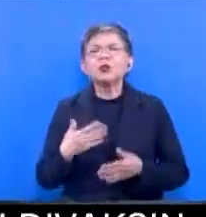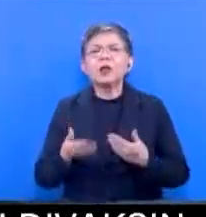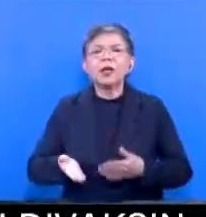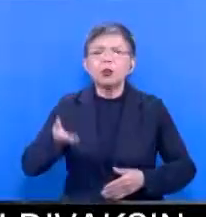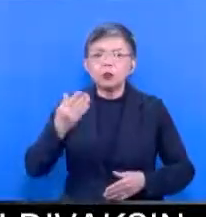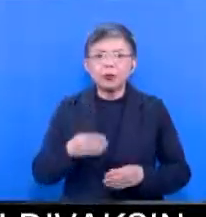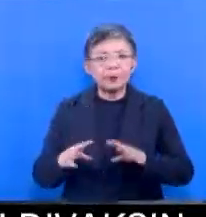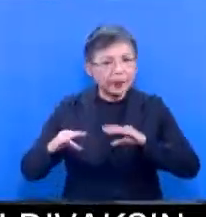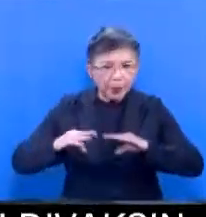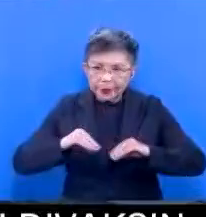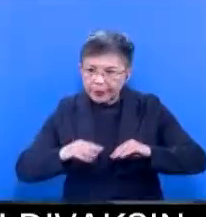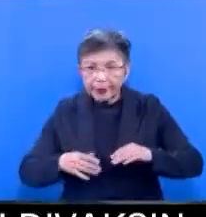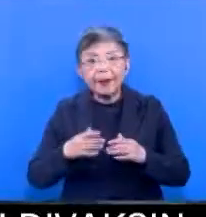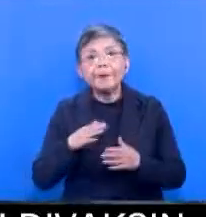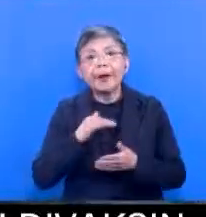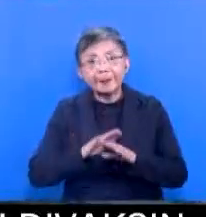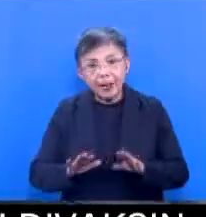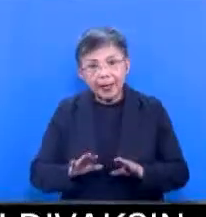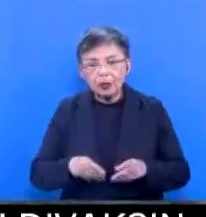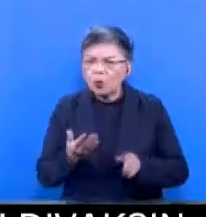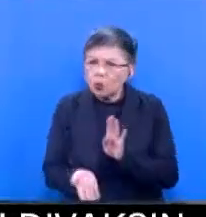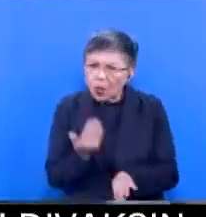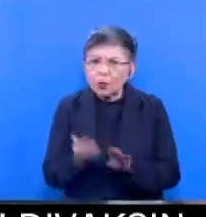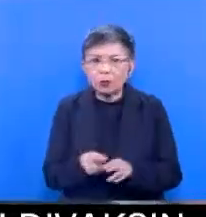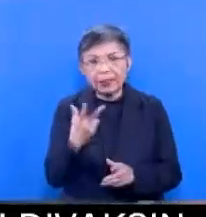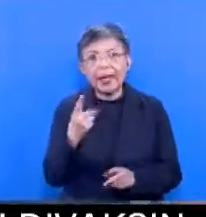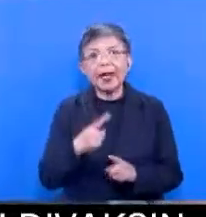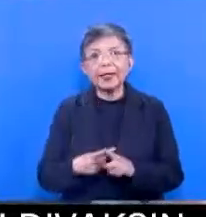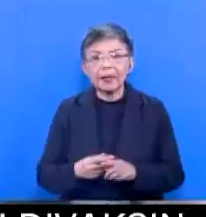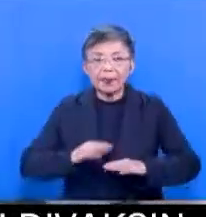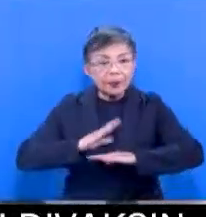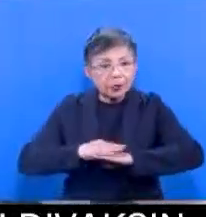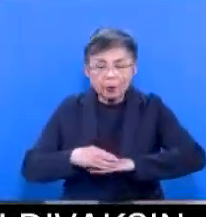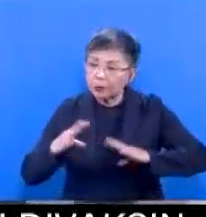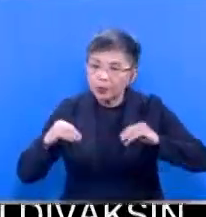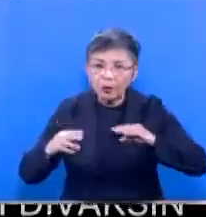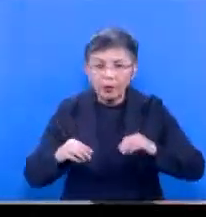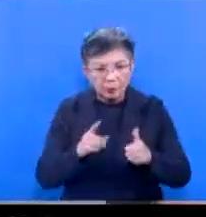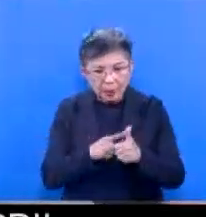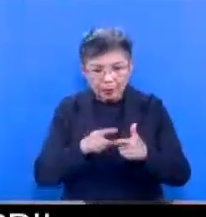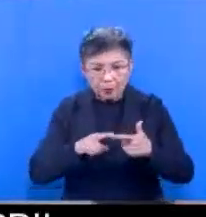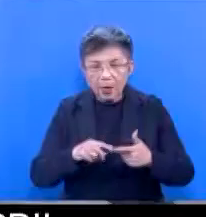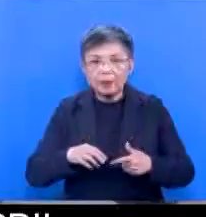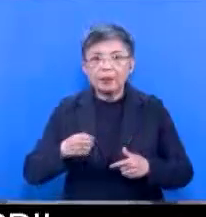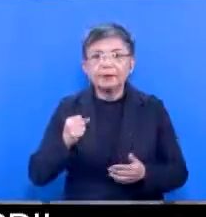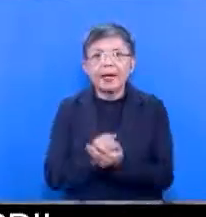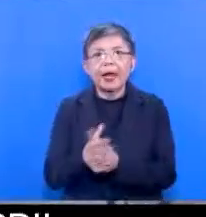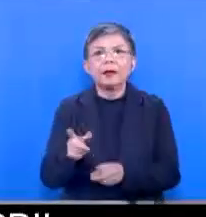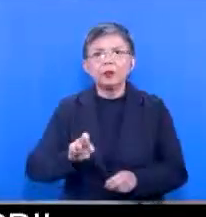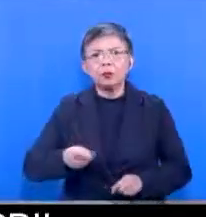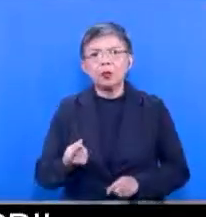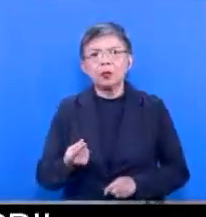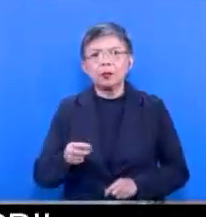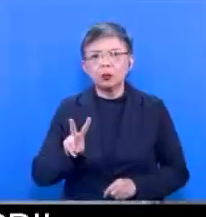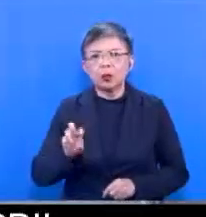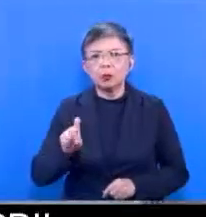sudah negosiasi, ternyata tidak ada. Sampai udah berulang kali, udah ketiga kali nih Pak. Satu dua kali gagal, kita udah undurkan dari tahun 2017. Secara